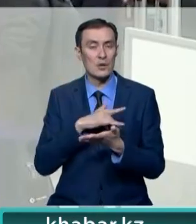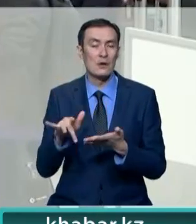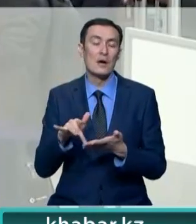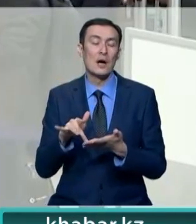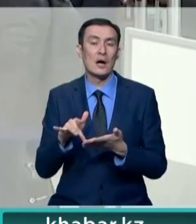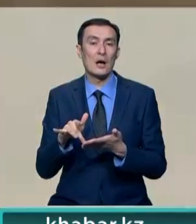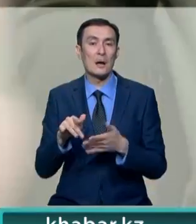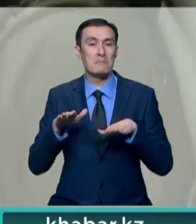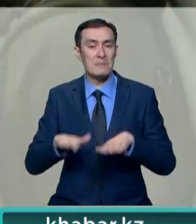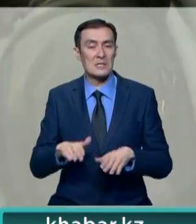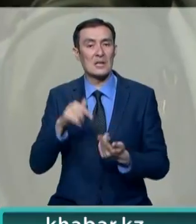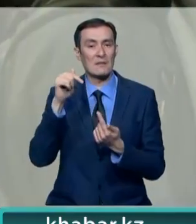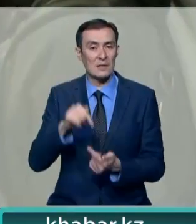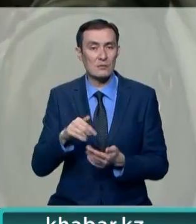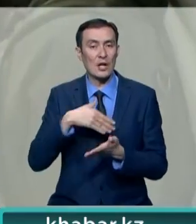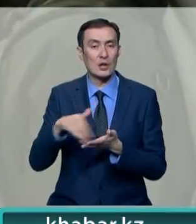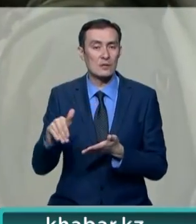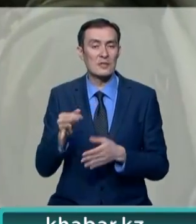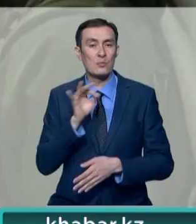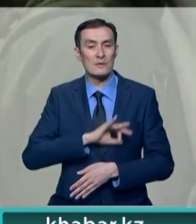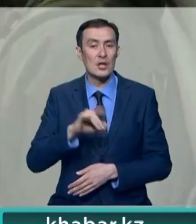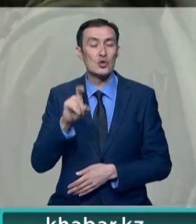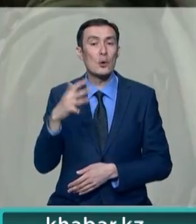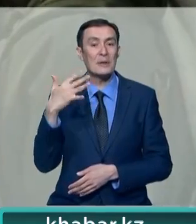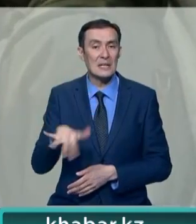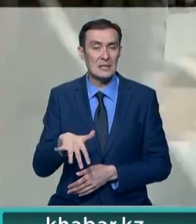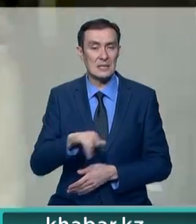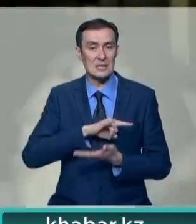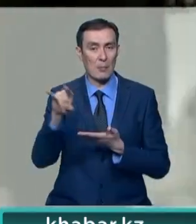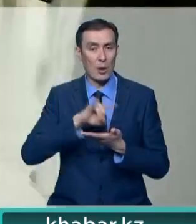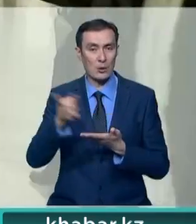на число пассажирских мест соответствует отказу от использования 150 самолетов.